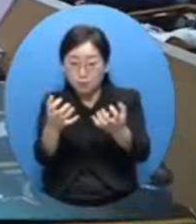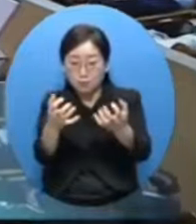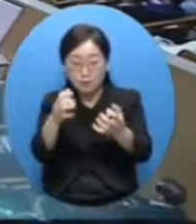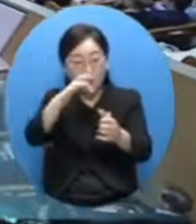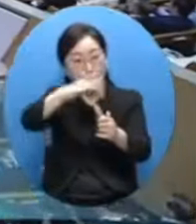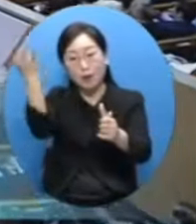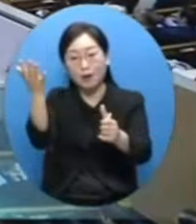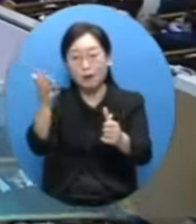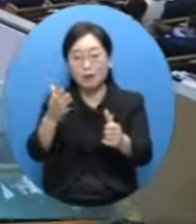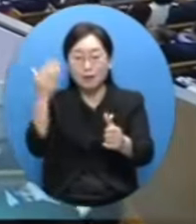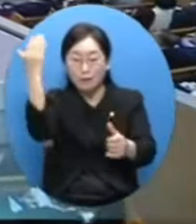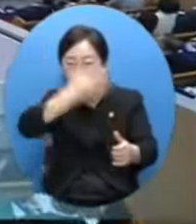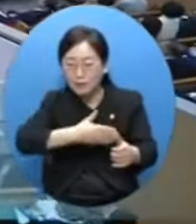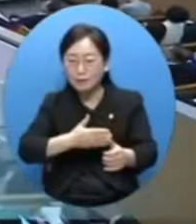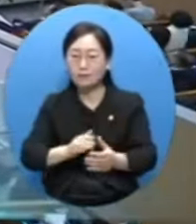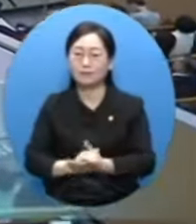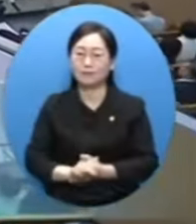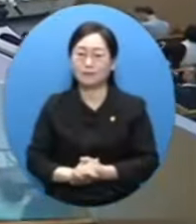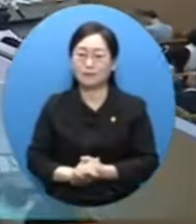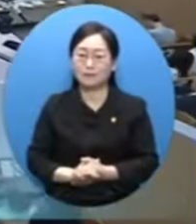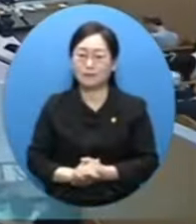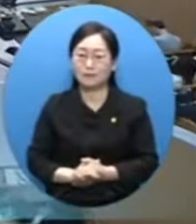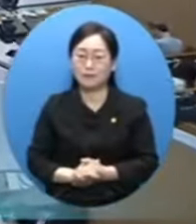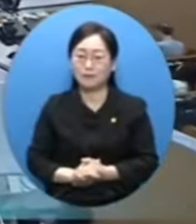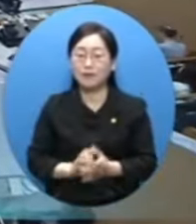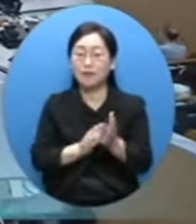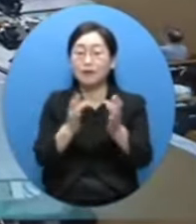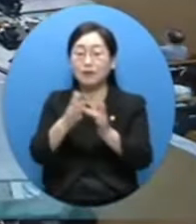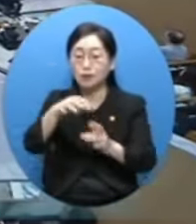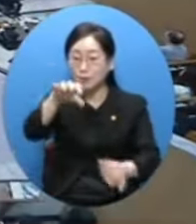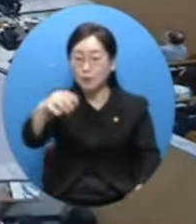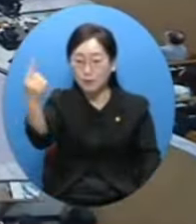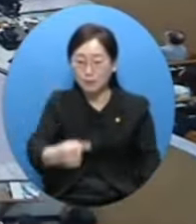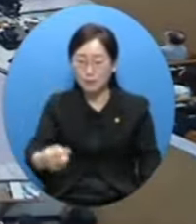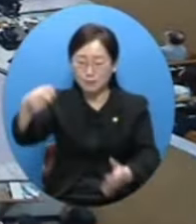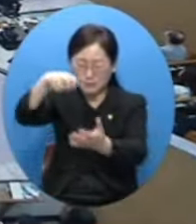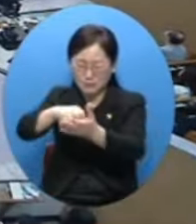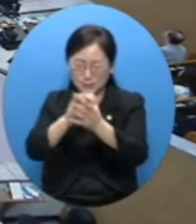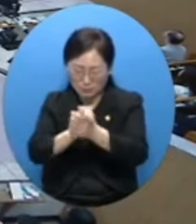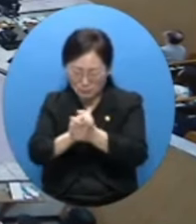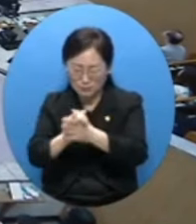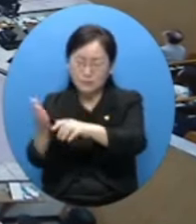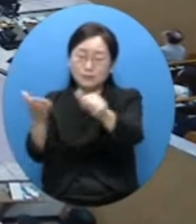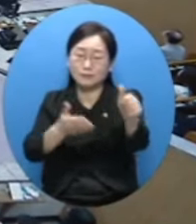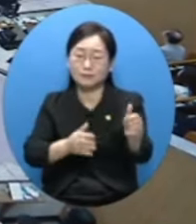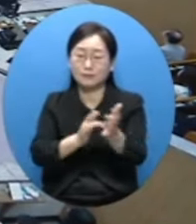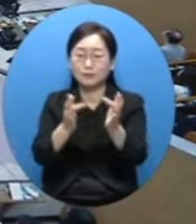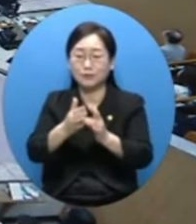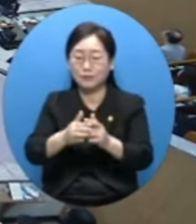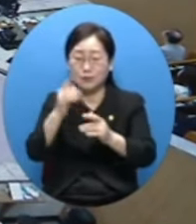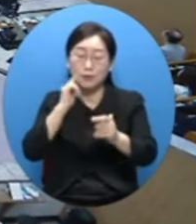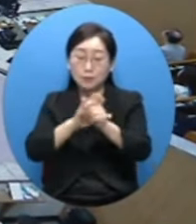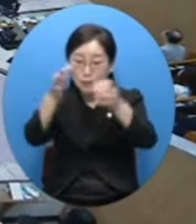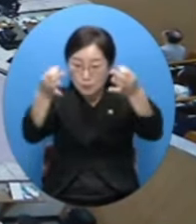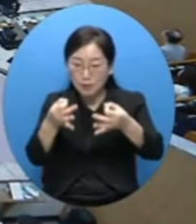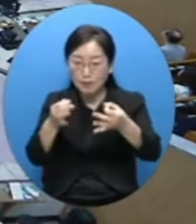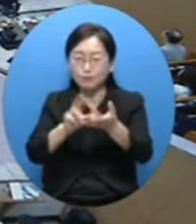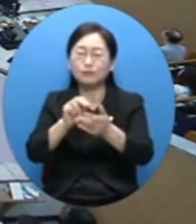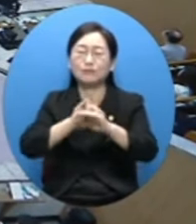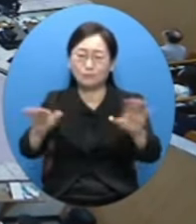떠나가고 깨끗하여 진지라. 예수님 앞에 나와 엎드려 간구하시길 바랍니다. 예수님이 불쌍해 보시면 문제 해결되는